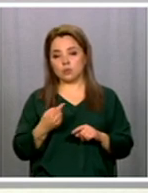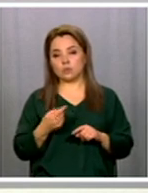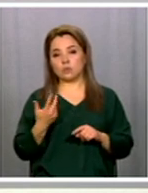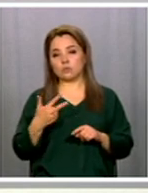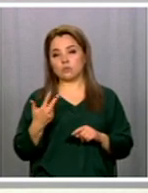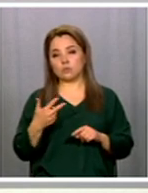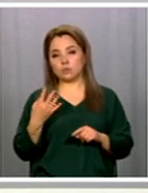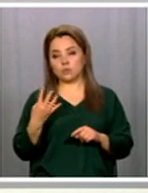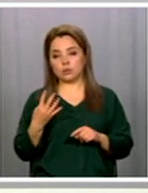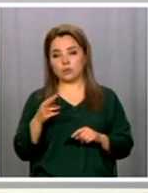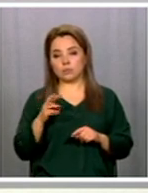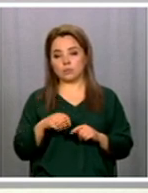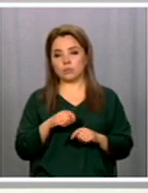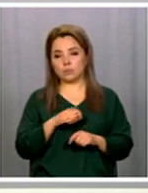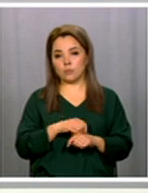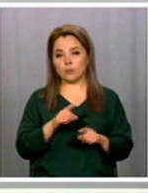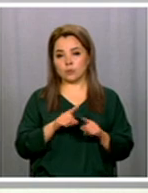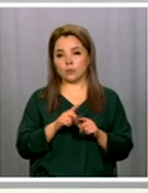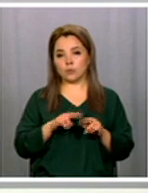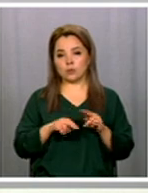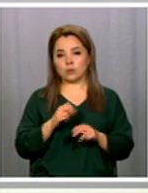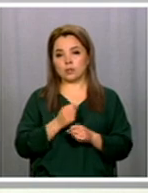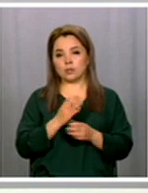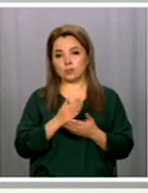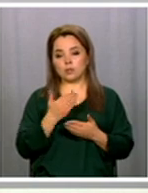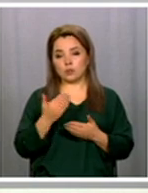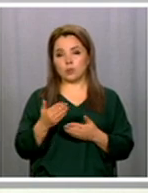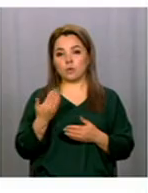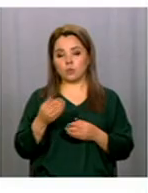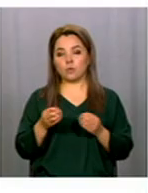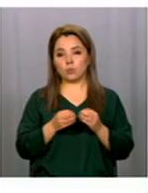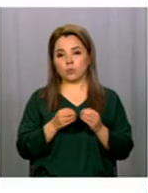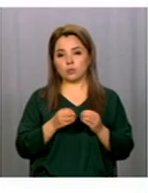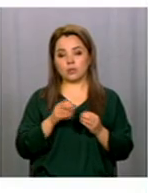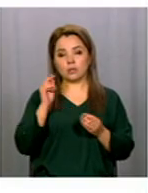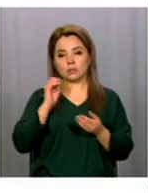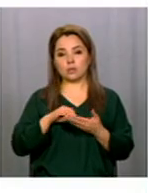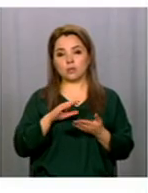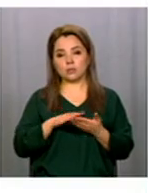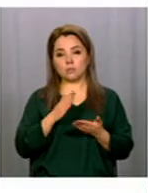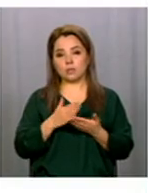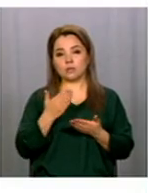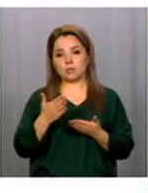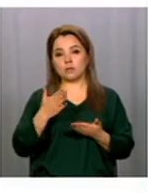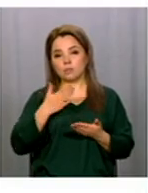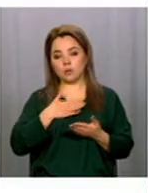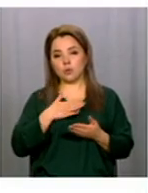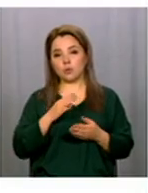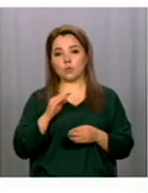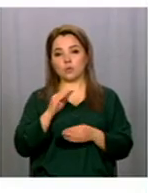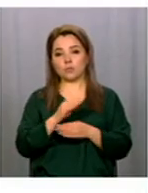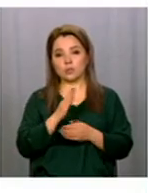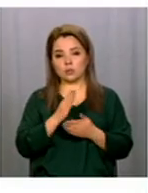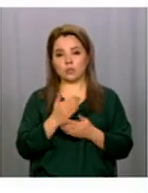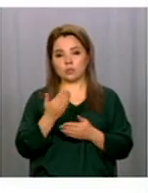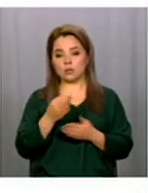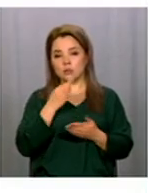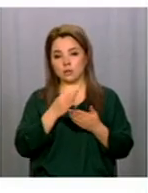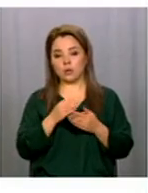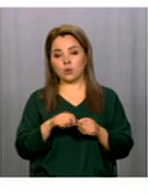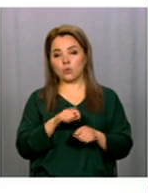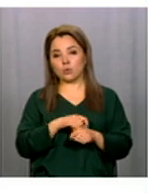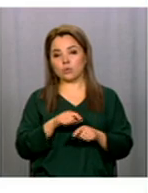0,34 нанометрді құрайды. Сонда 10 нуклеотид болса, оны біз көбейтеміз де оның